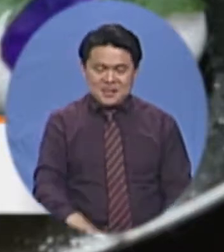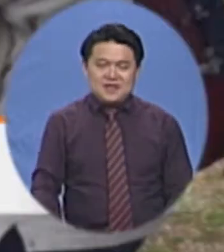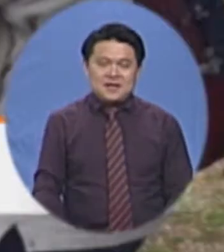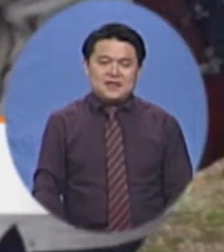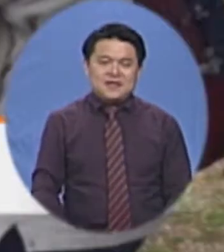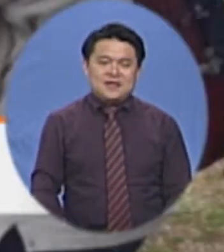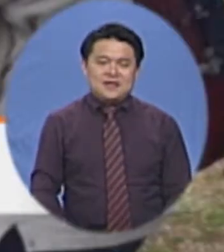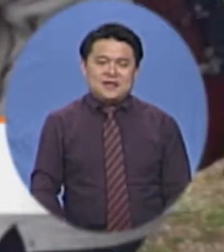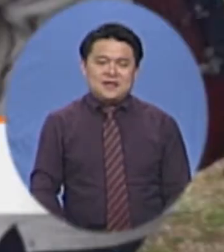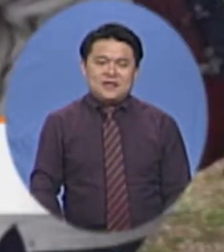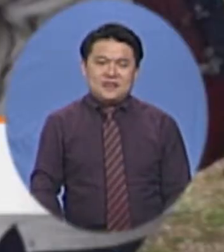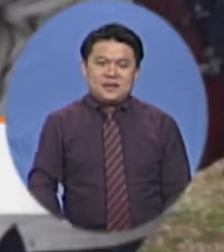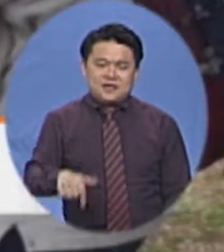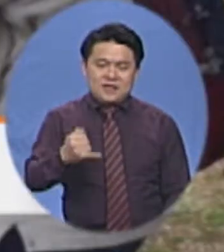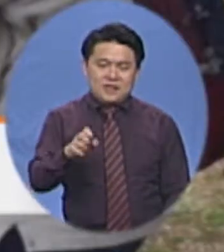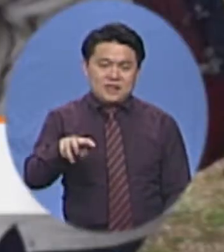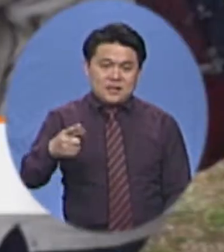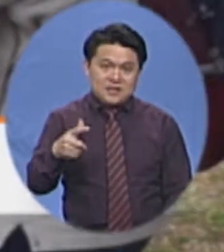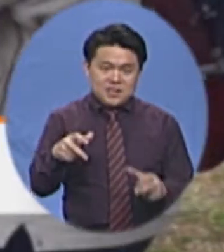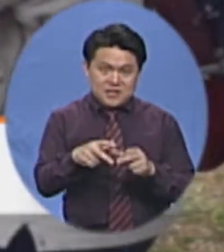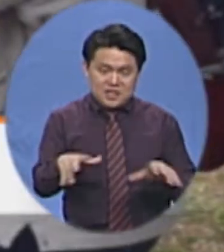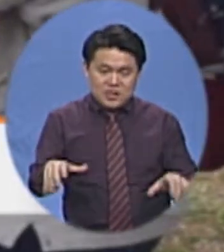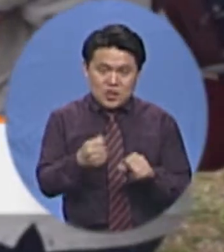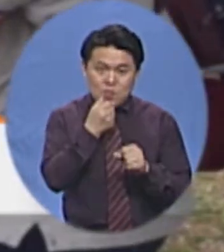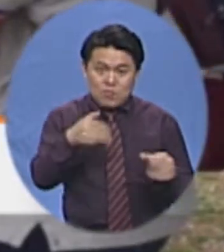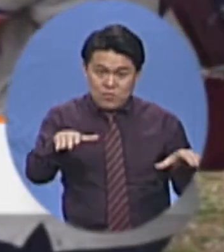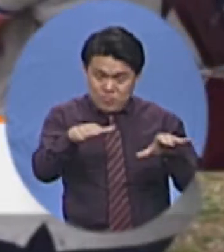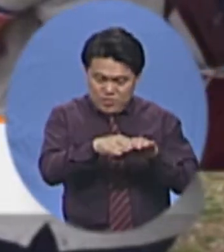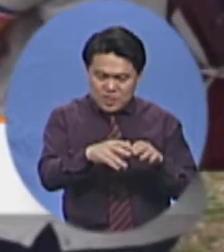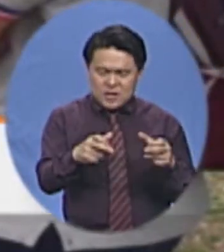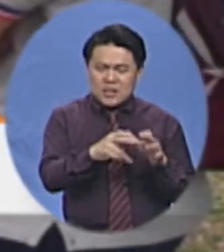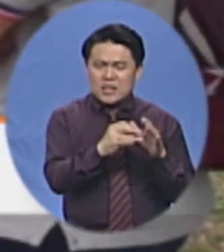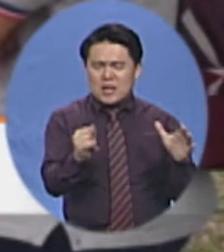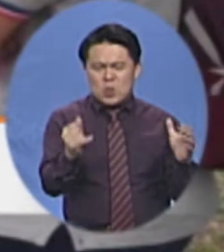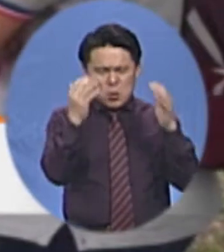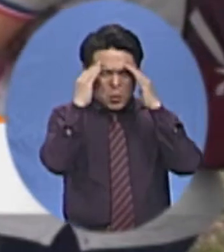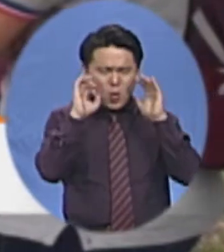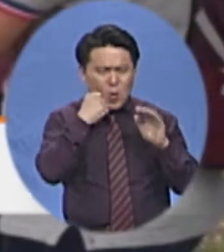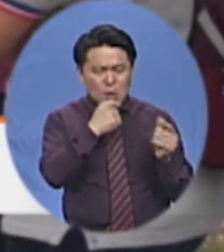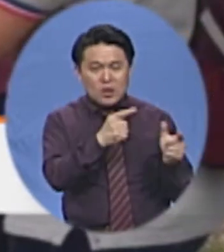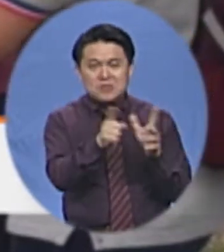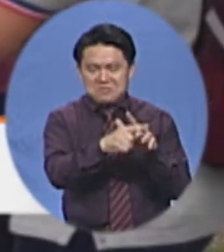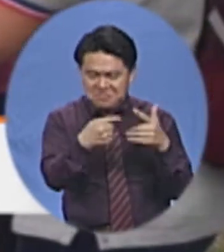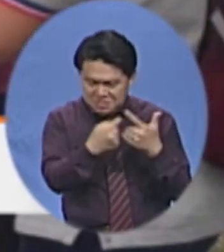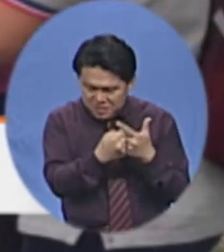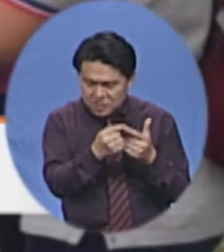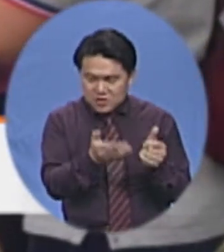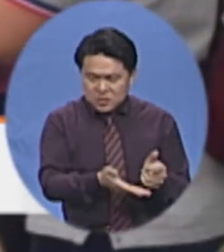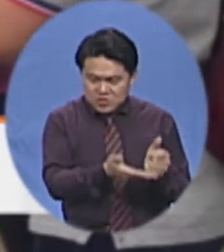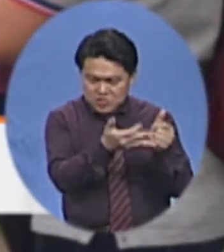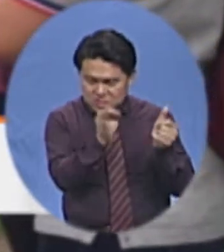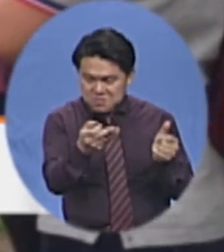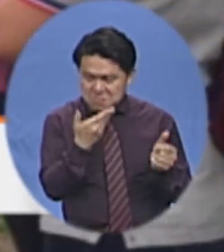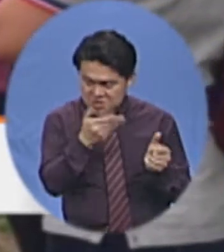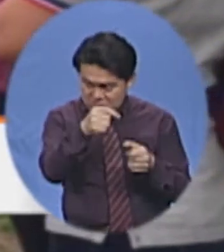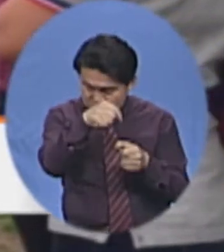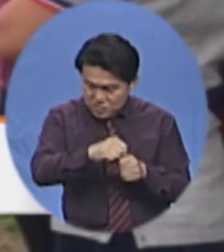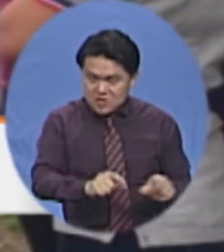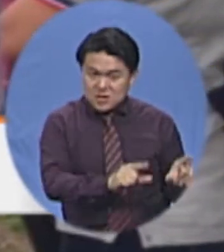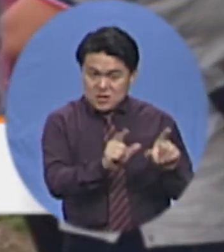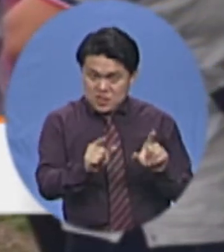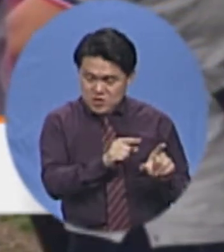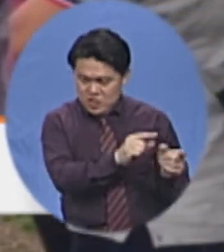전했습니다. 금천 장애인 종합복지관은 장애 가족의 고충을 이해하고 장애 가족이 존중받는 구성원으로 생활할 수